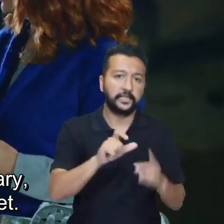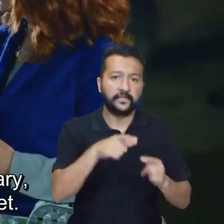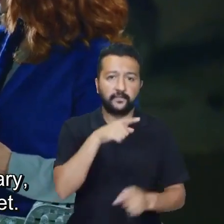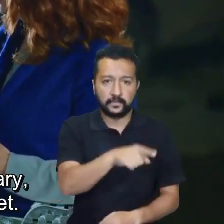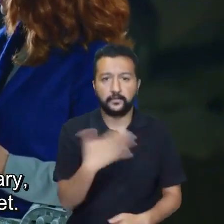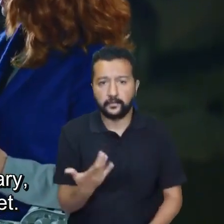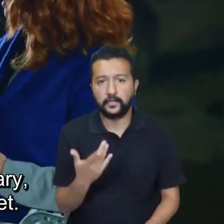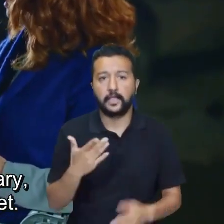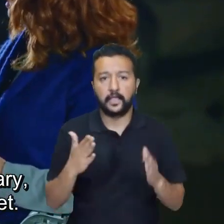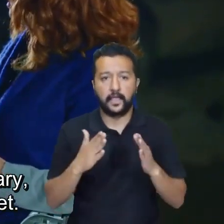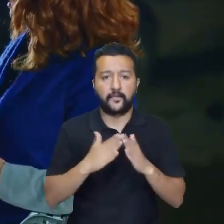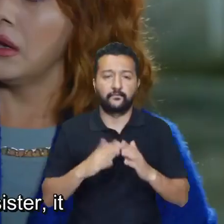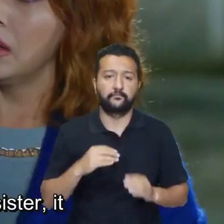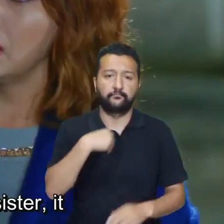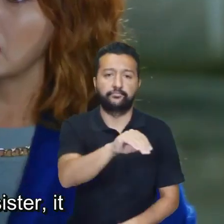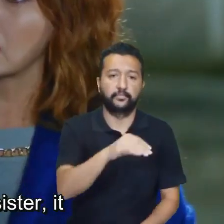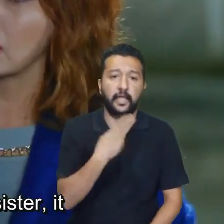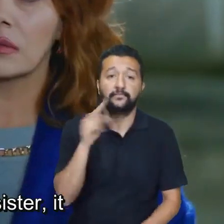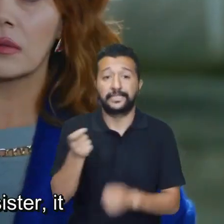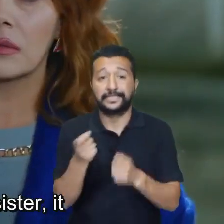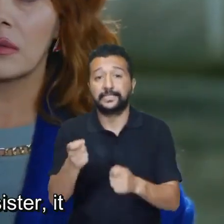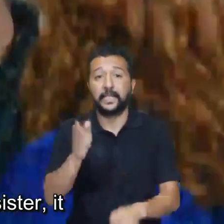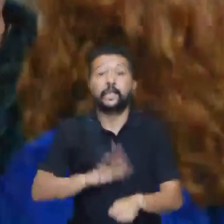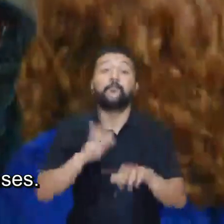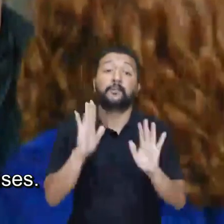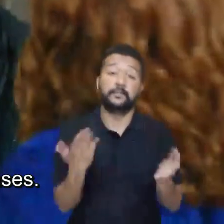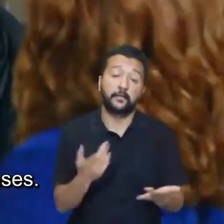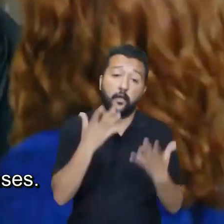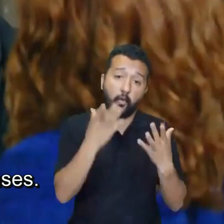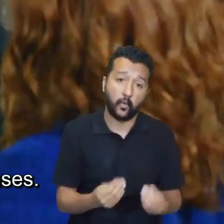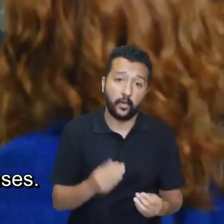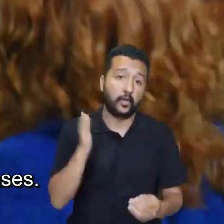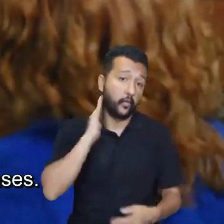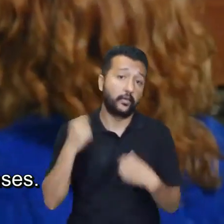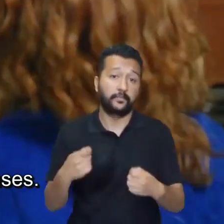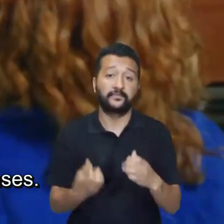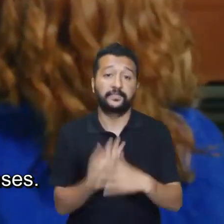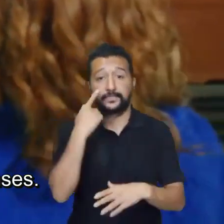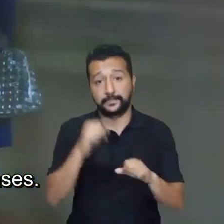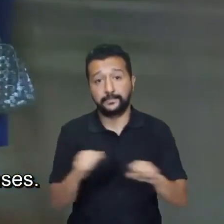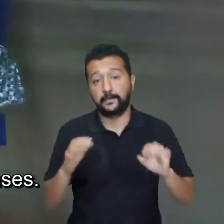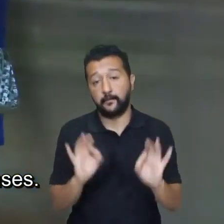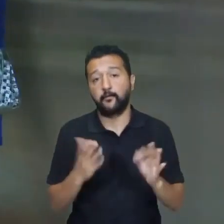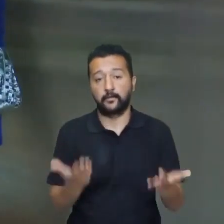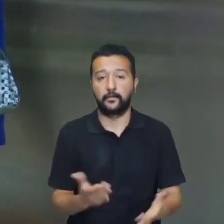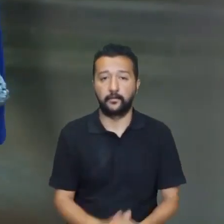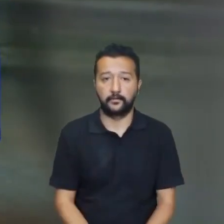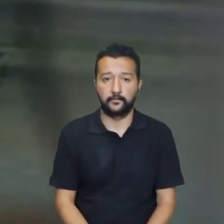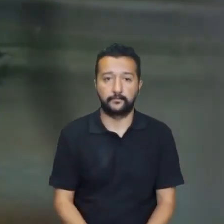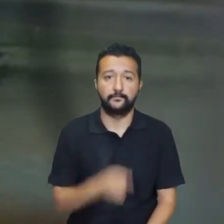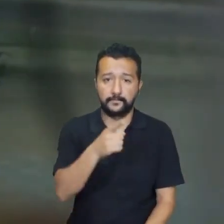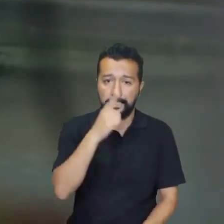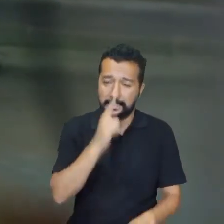Şevket'e daireyi sattım işte. Ablanı ikna edemezsek olan noter masraflarını olacak yani. O kadar yani.